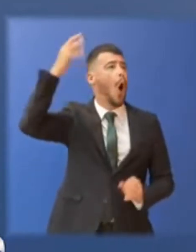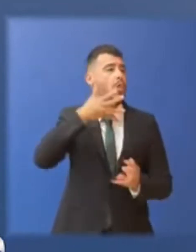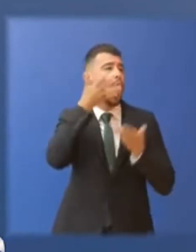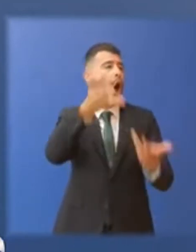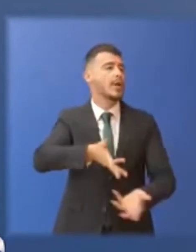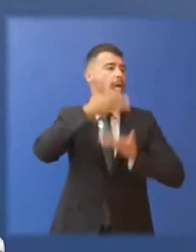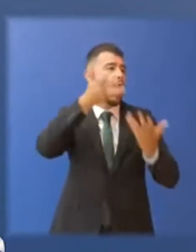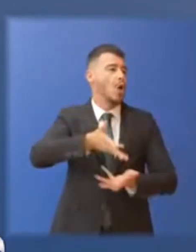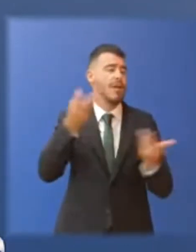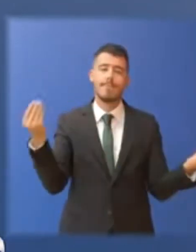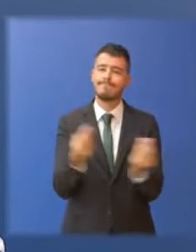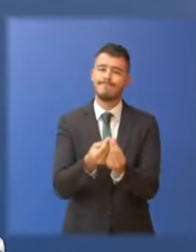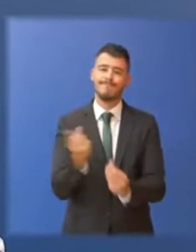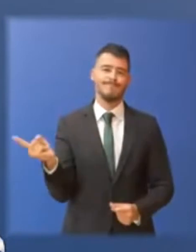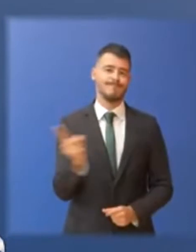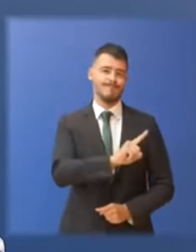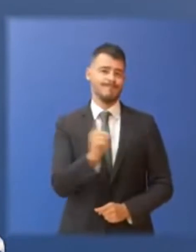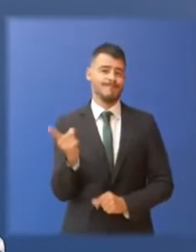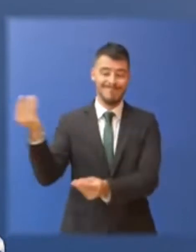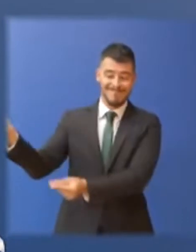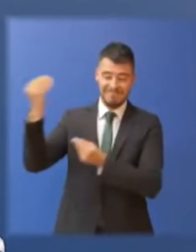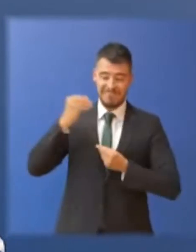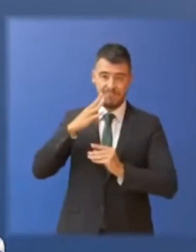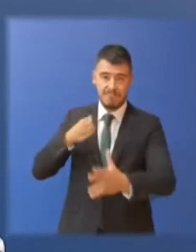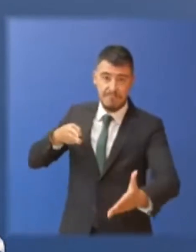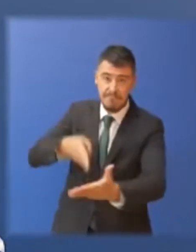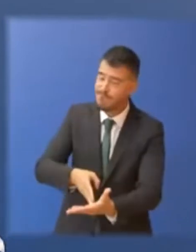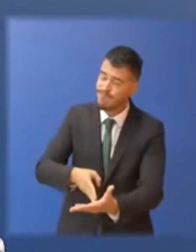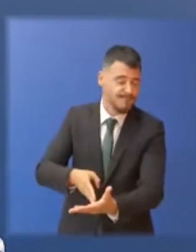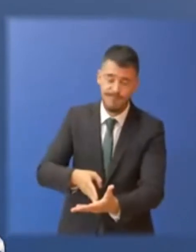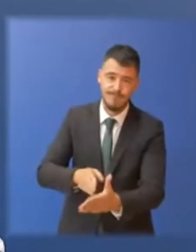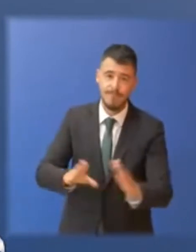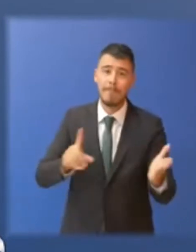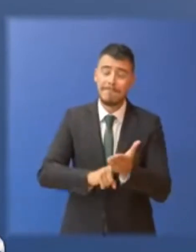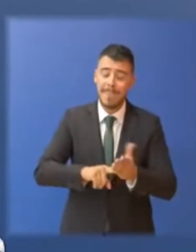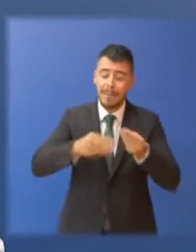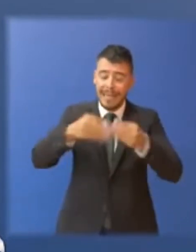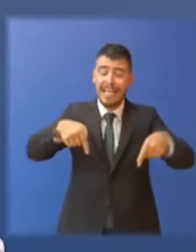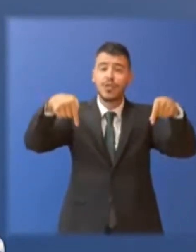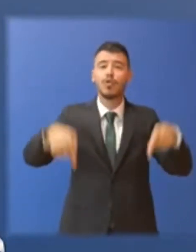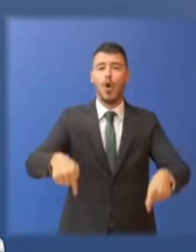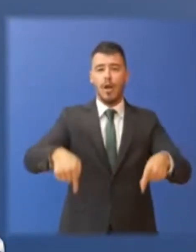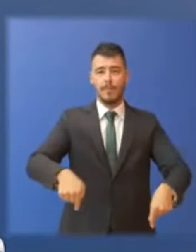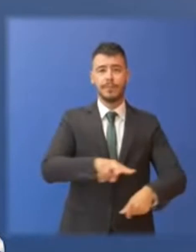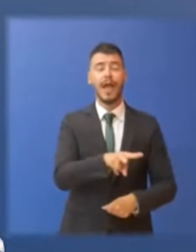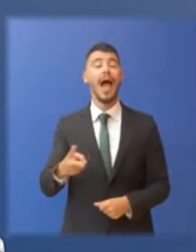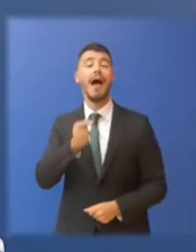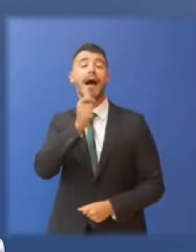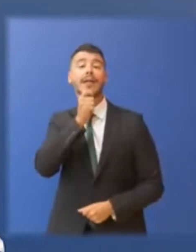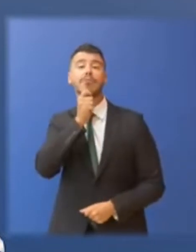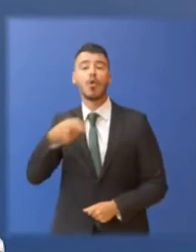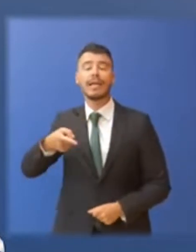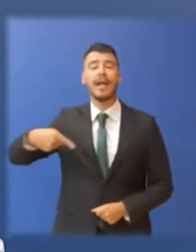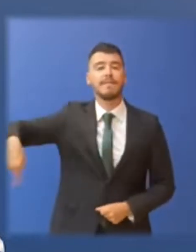δημιουργία νέων πολιτικών και κοινωνικών αδιεξόδων. Η αντιπολίτευση, εγκλωβισμένη σε μικροκομματικούς υπολογισμούς,